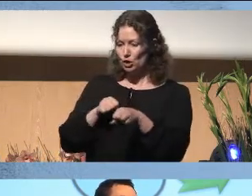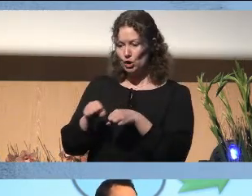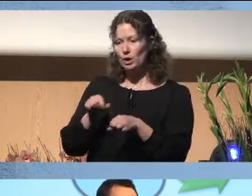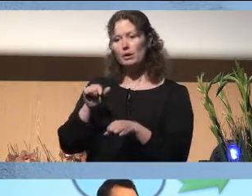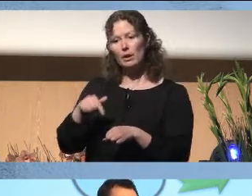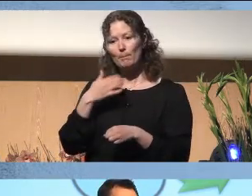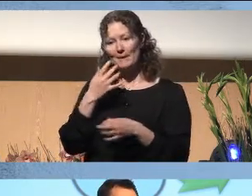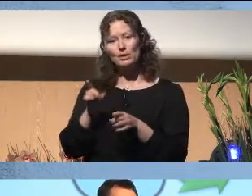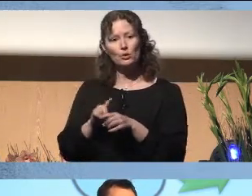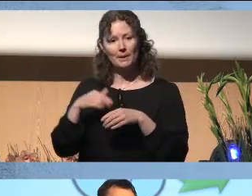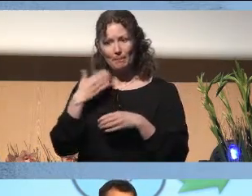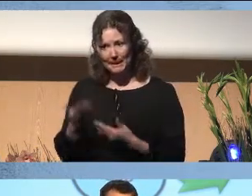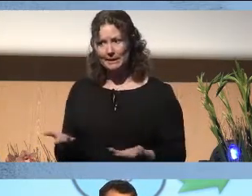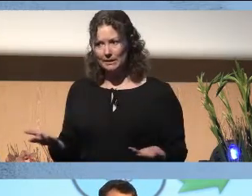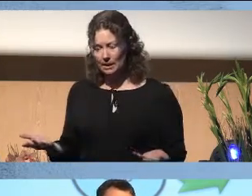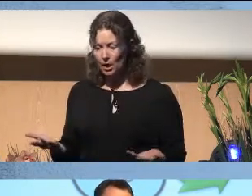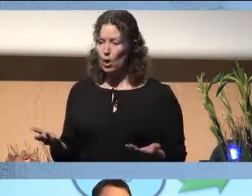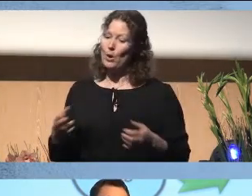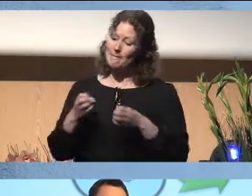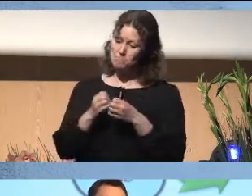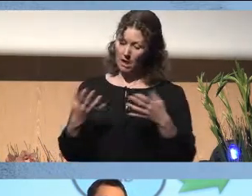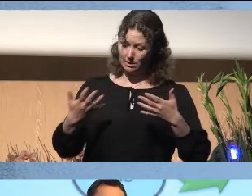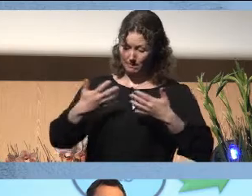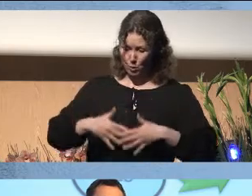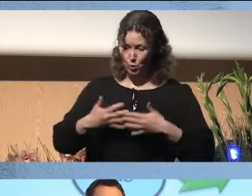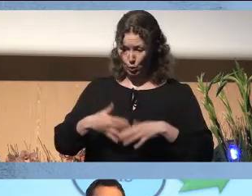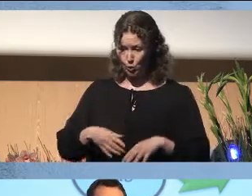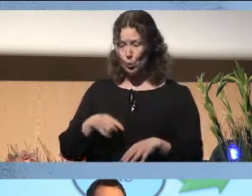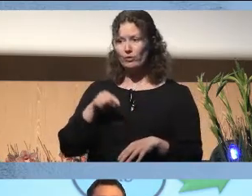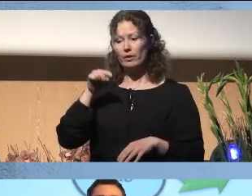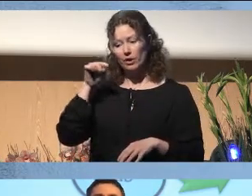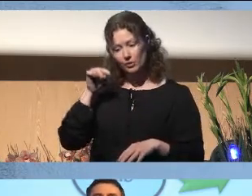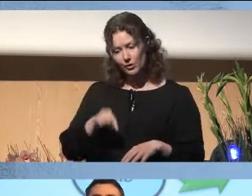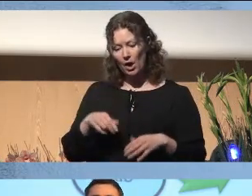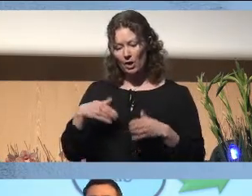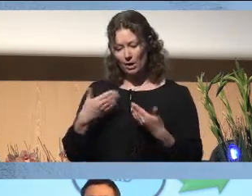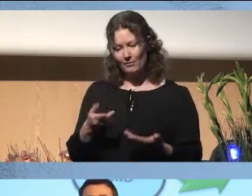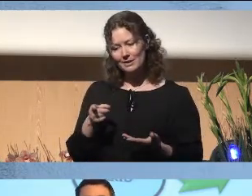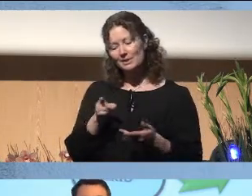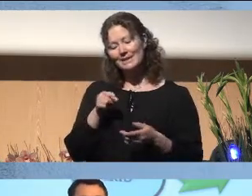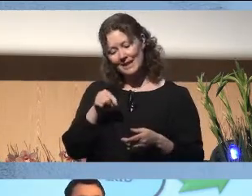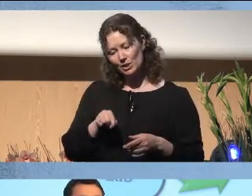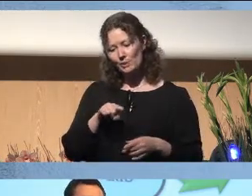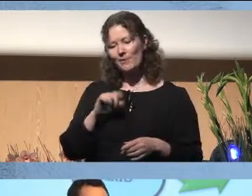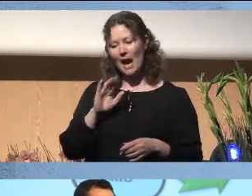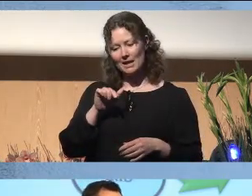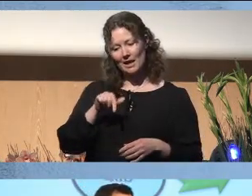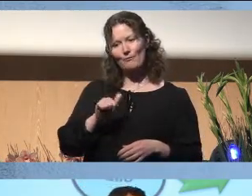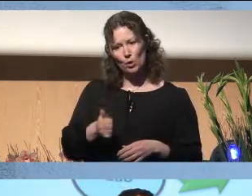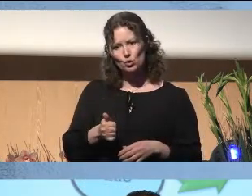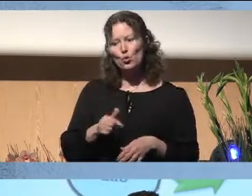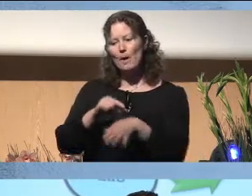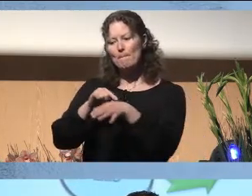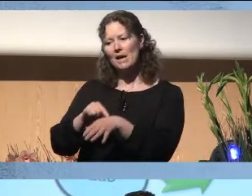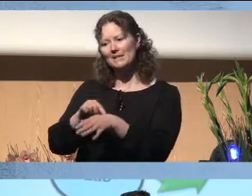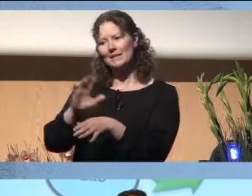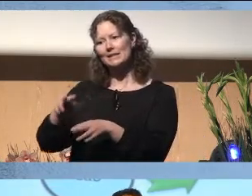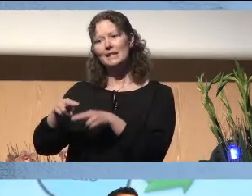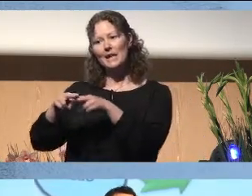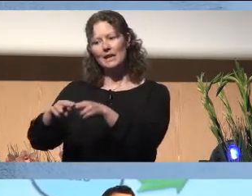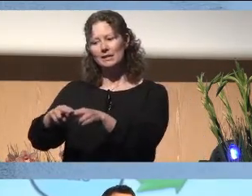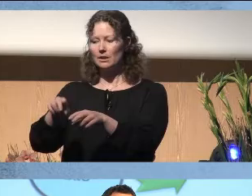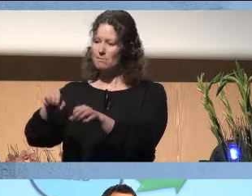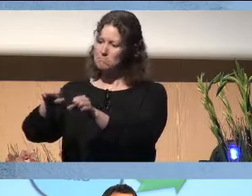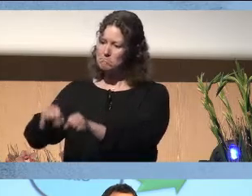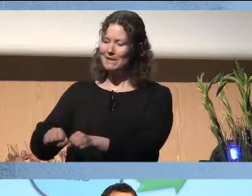som det blir. Och i massproduktionen så låter vi det som vi finns till för, nämligen patientens resa, den får